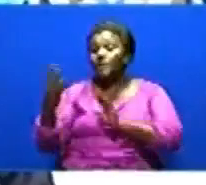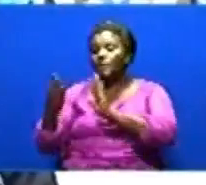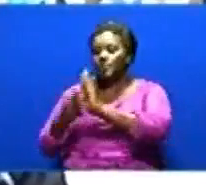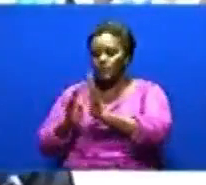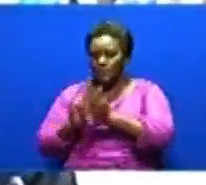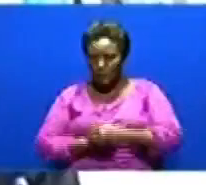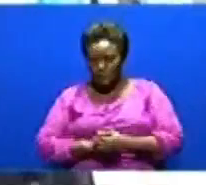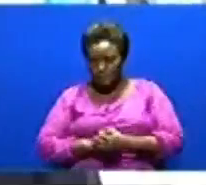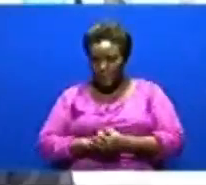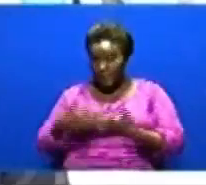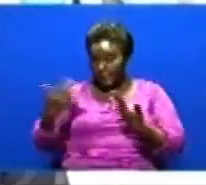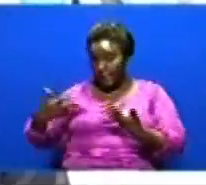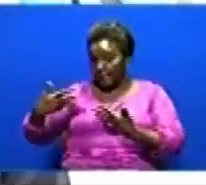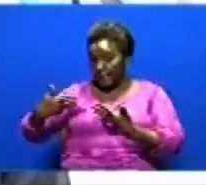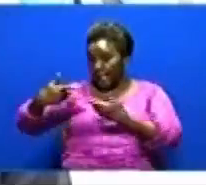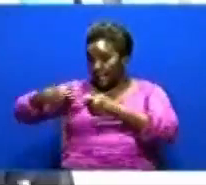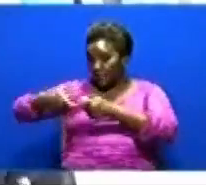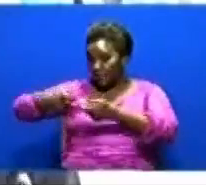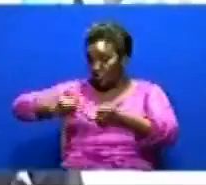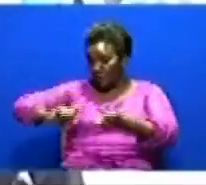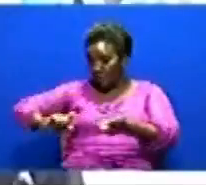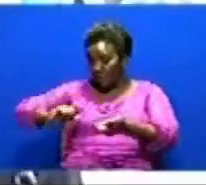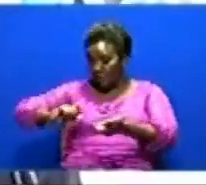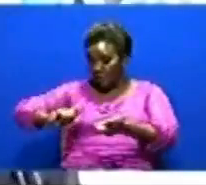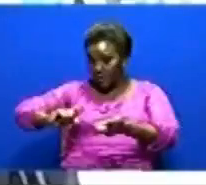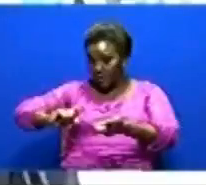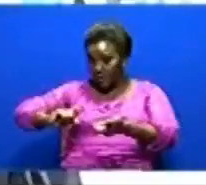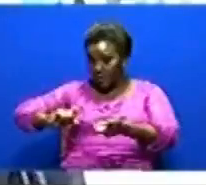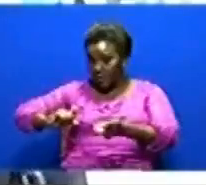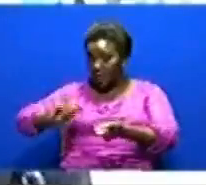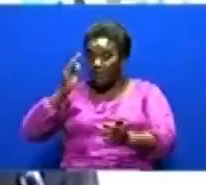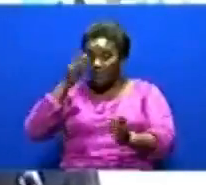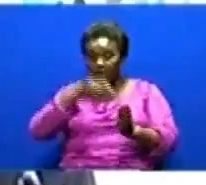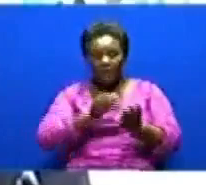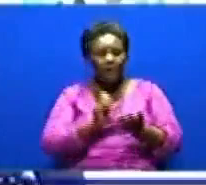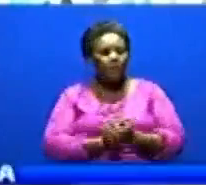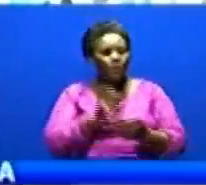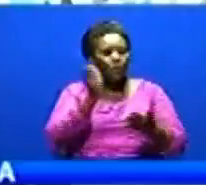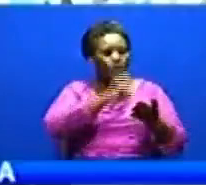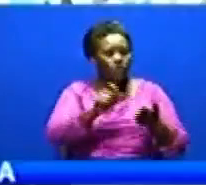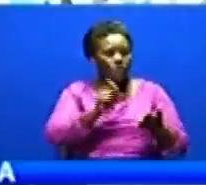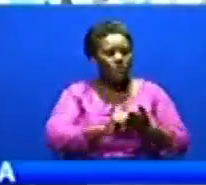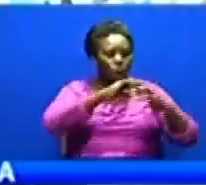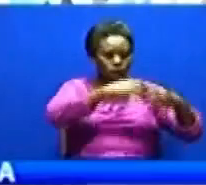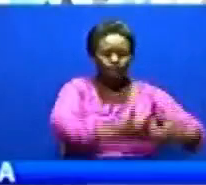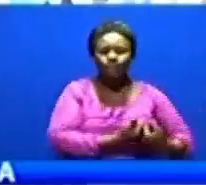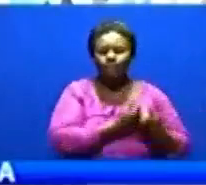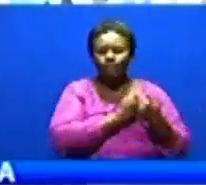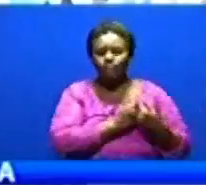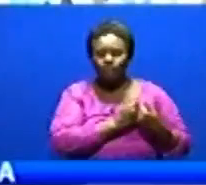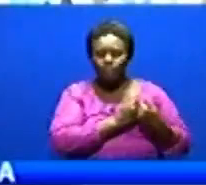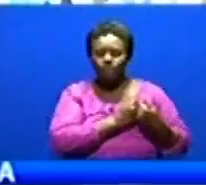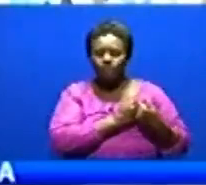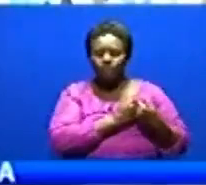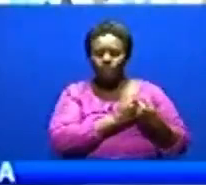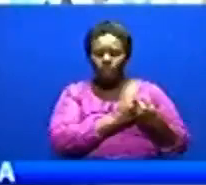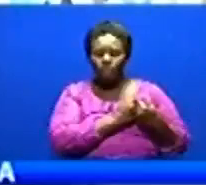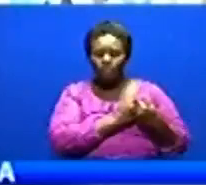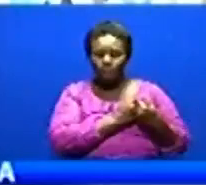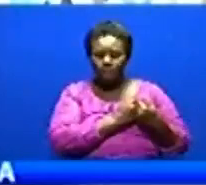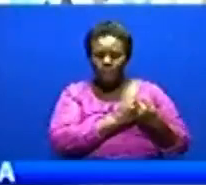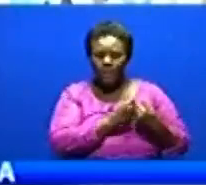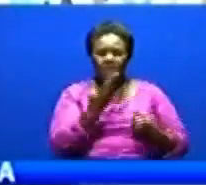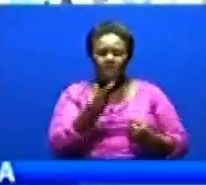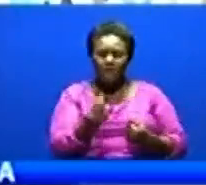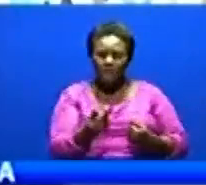undi yangu imekuja, wale mabwana niliwakuta wameshafika ofisini, chukua undi wakaigrap benki, nikamkabidhi tela akaingiza